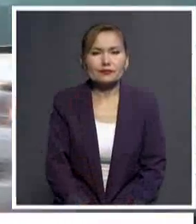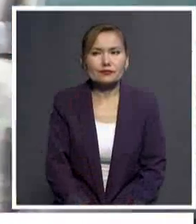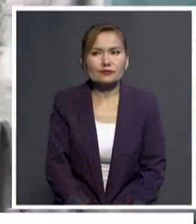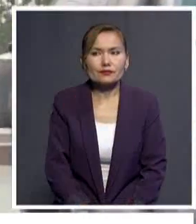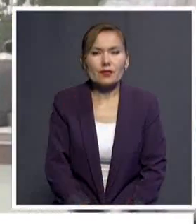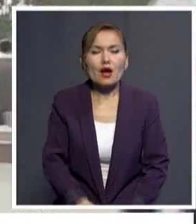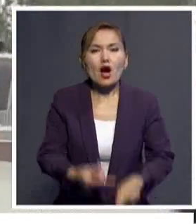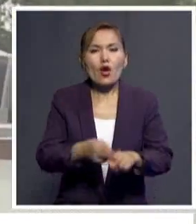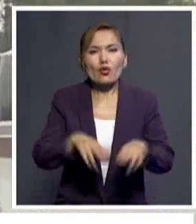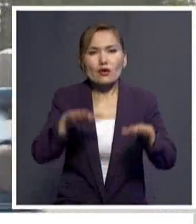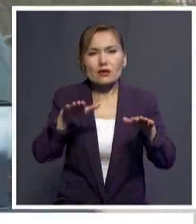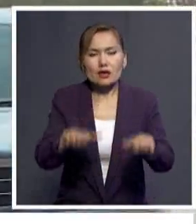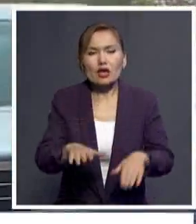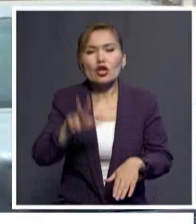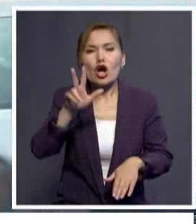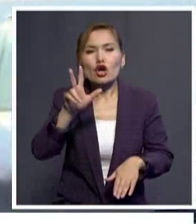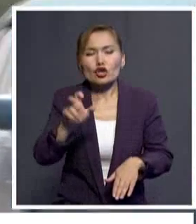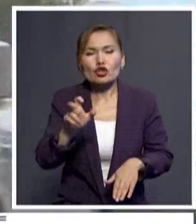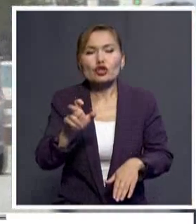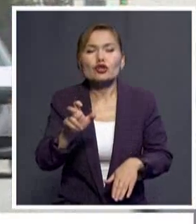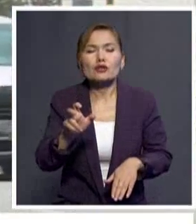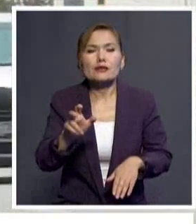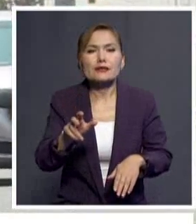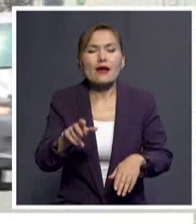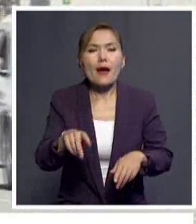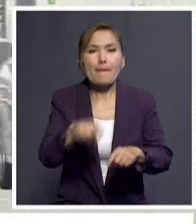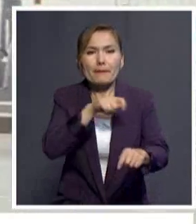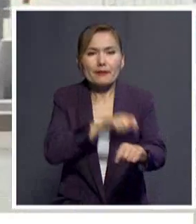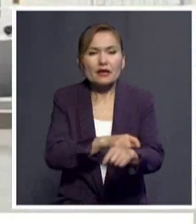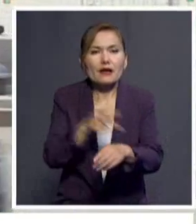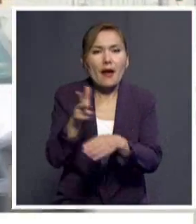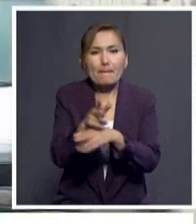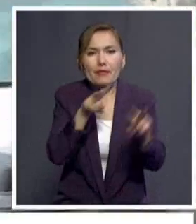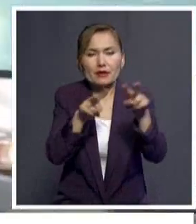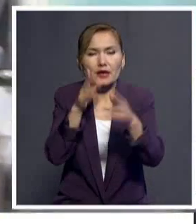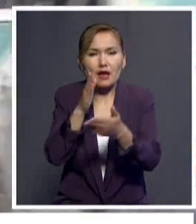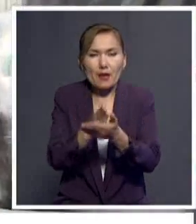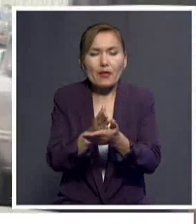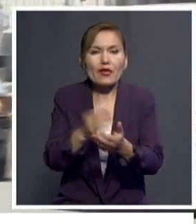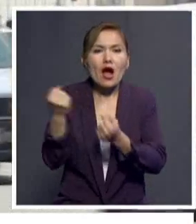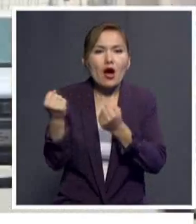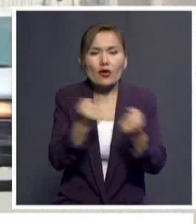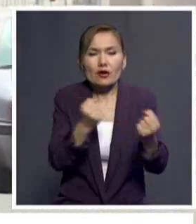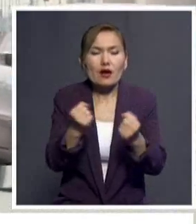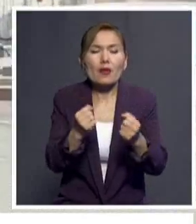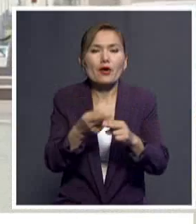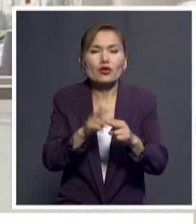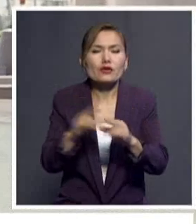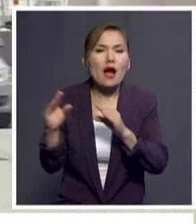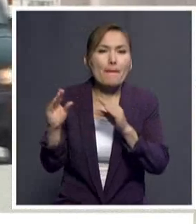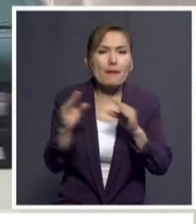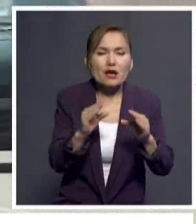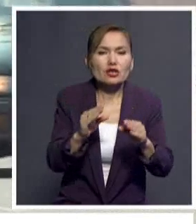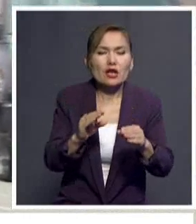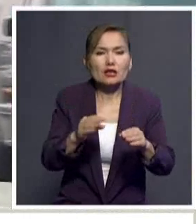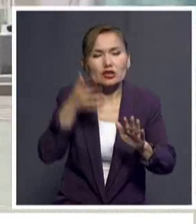Осы жерден шамамен 300 метр қашықтықта сергек бейне камерасы орнатылған. Ол жолдан өскен барлық көліктердің мемлекеттік нөмірін